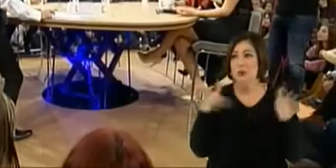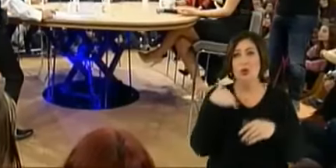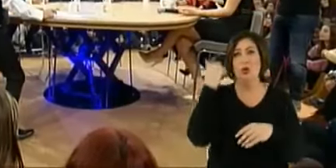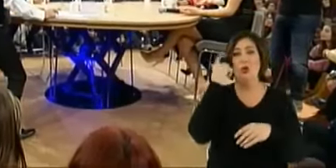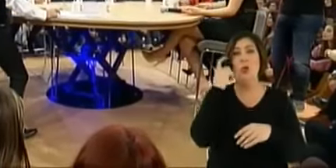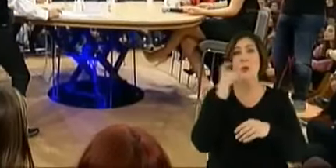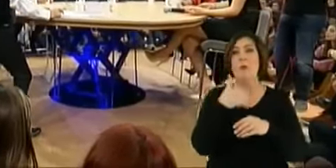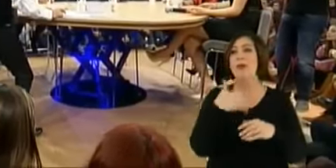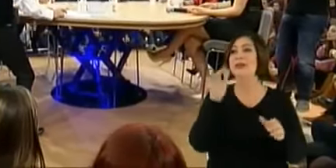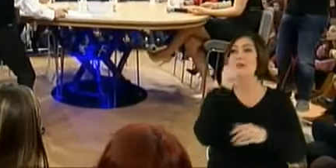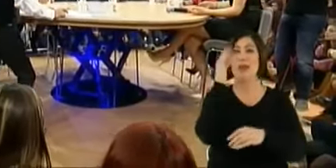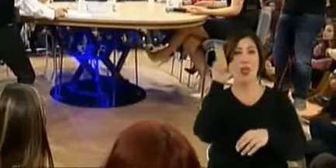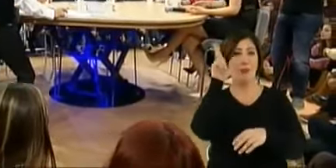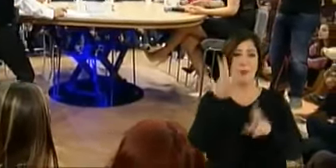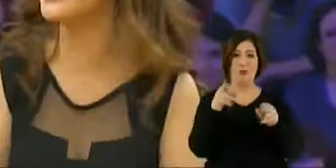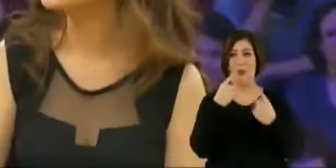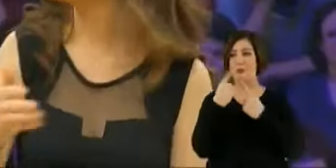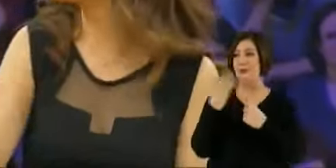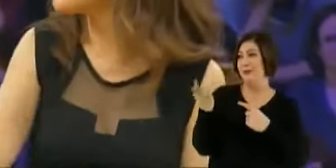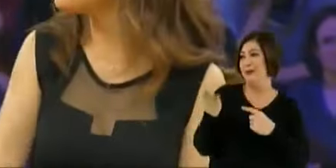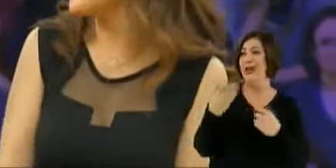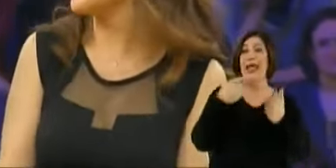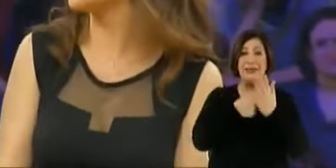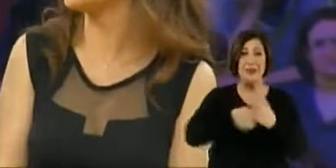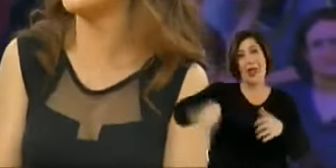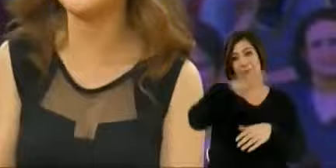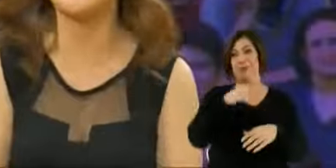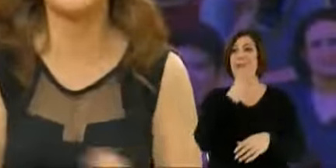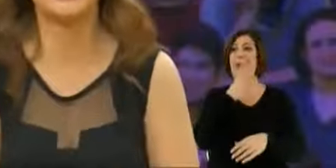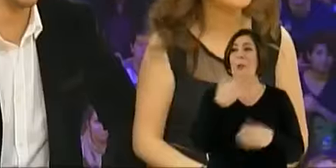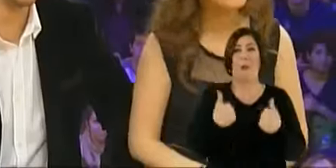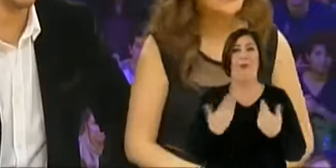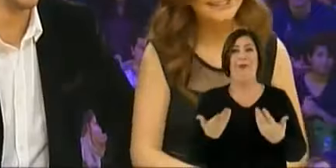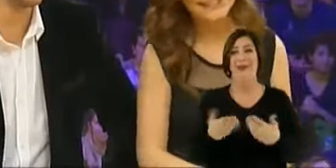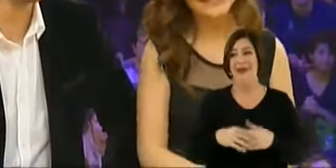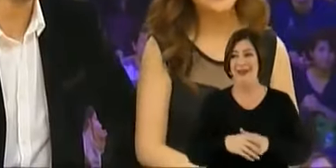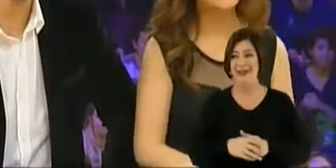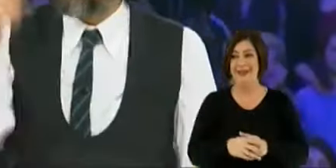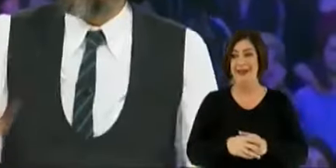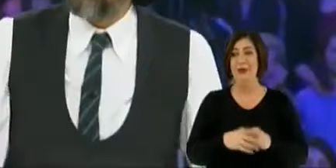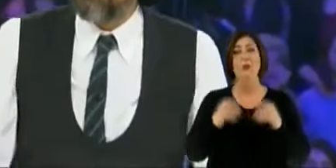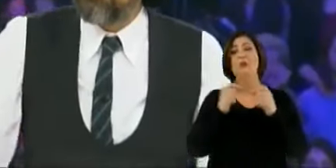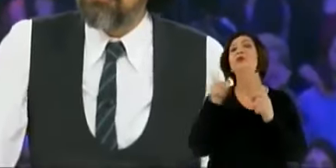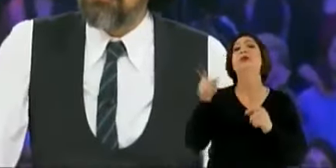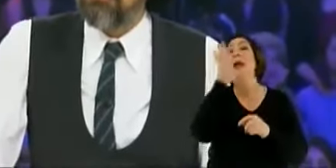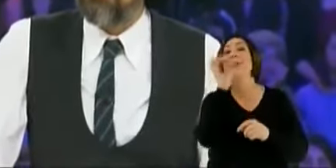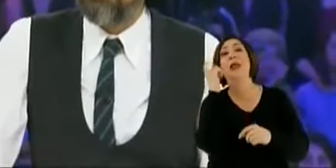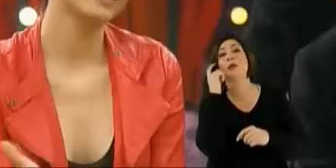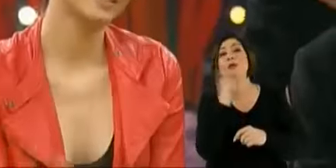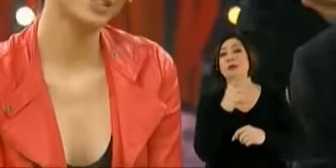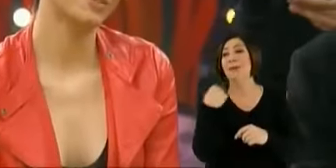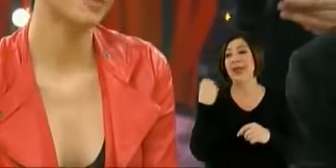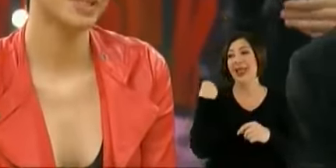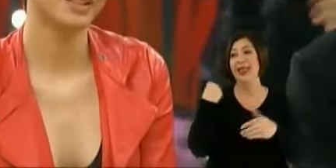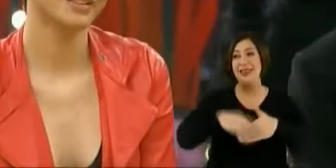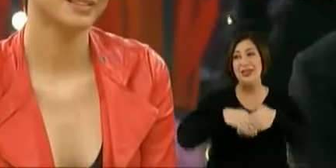tanıyorum. Şimdi öyle bir dedin ki sanki ben kimseyi tanımıyorum. Sen dedin mi de artık dedin mi? Burcu, siz kimi tanıyorsunuz?